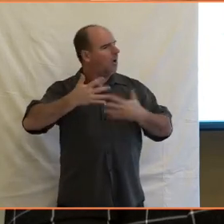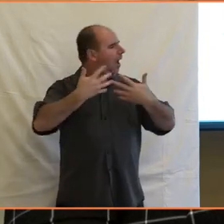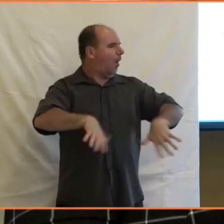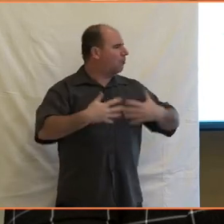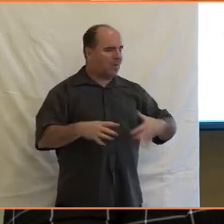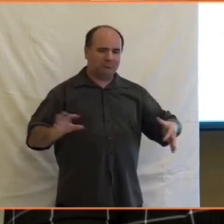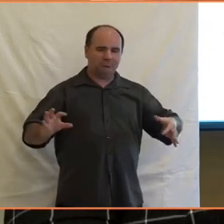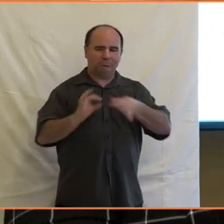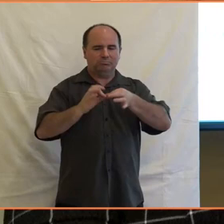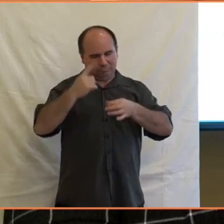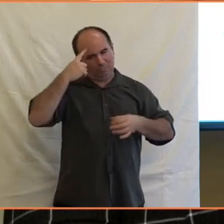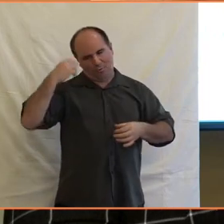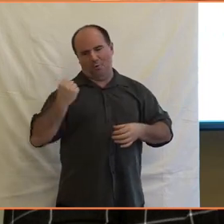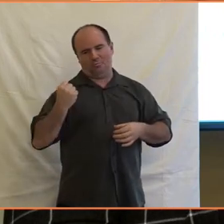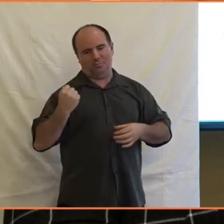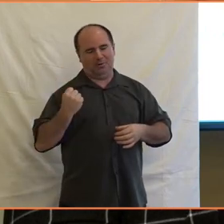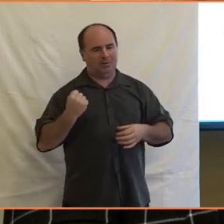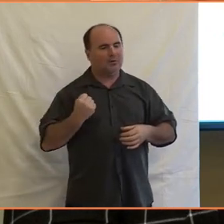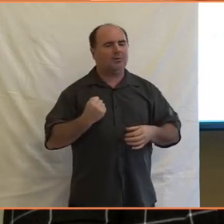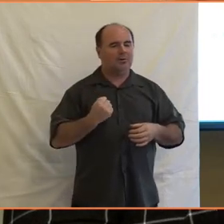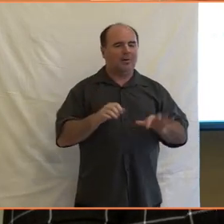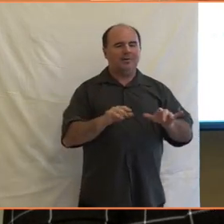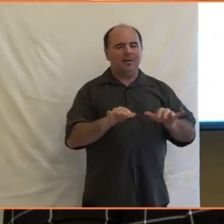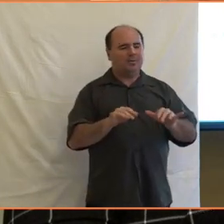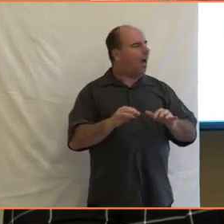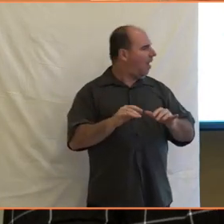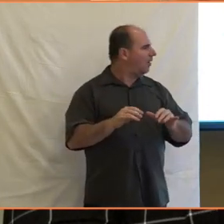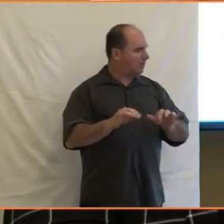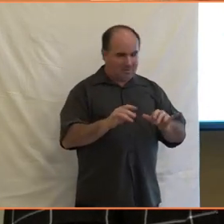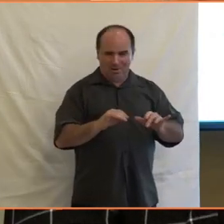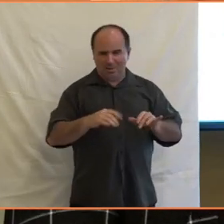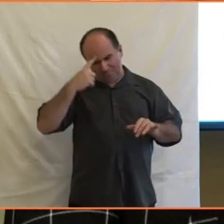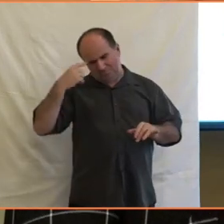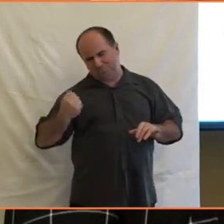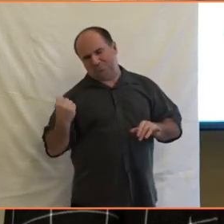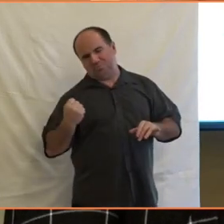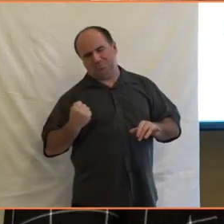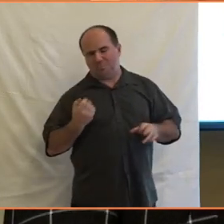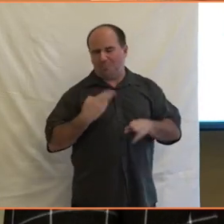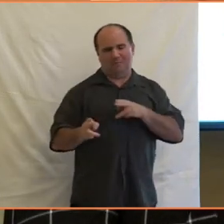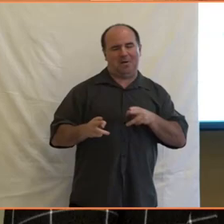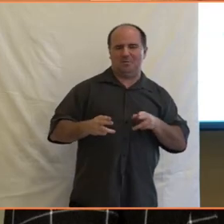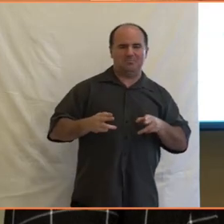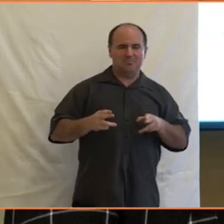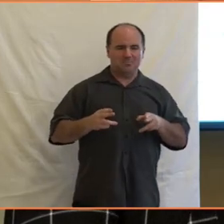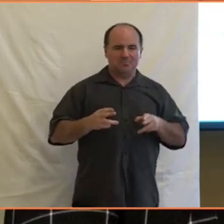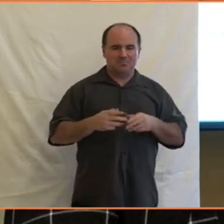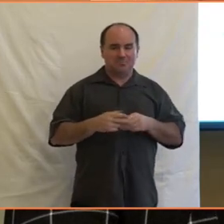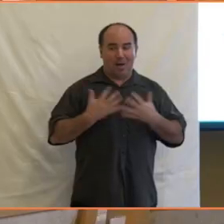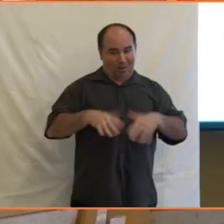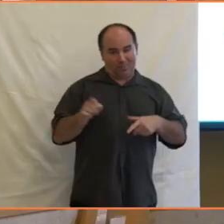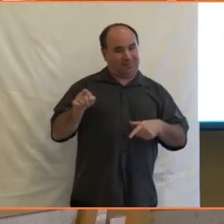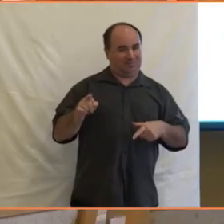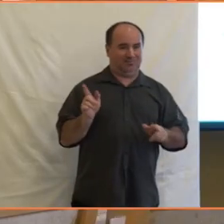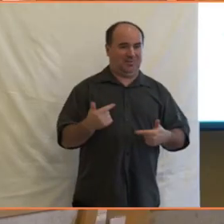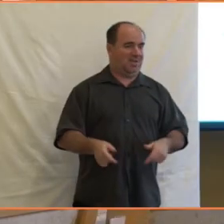jsou všichni tím, co někdo nazývá jako digitální domorodci, někdo, kdo umí prostě bez problému vlastně používat ty technologie, protože oni